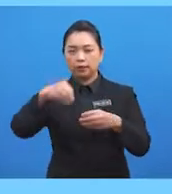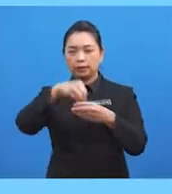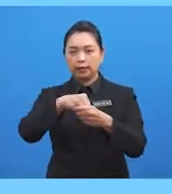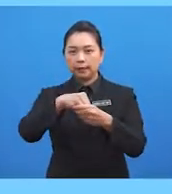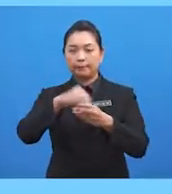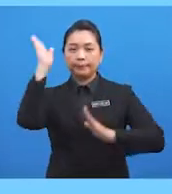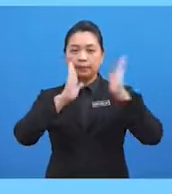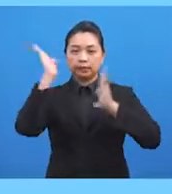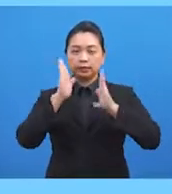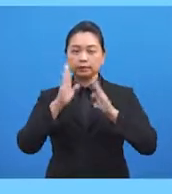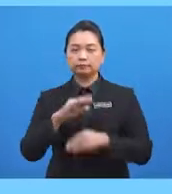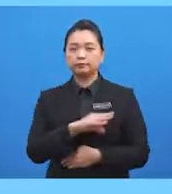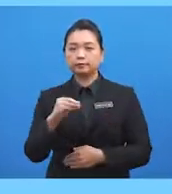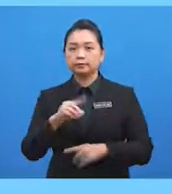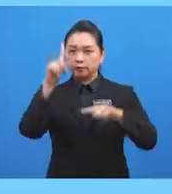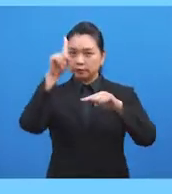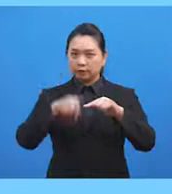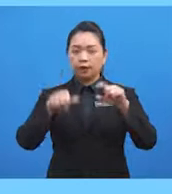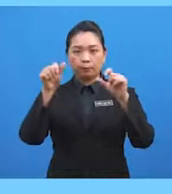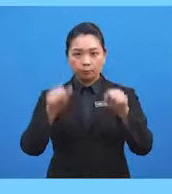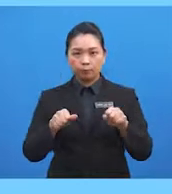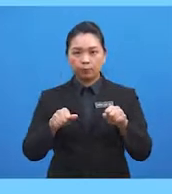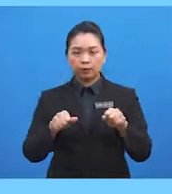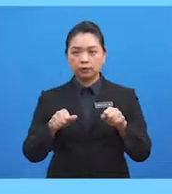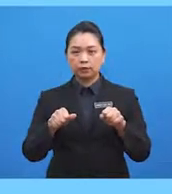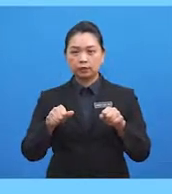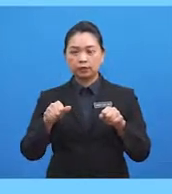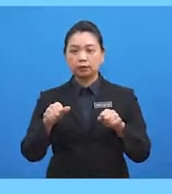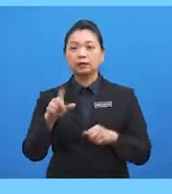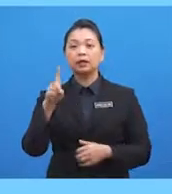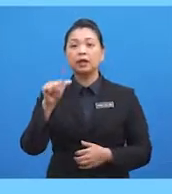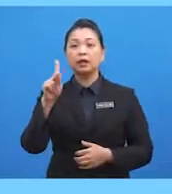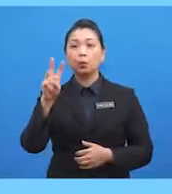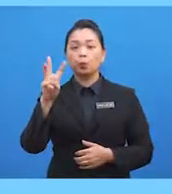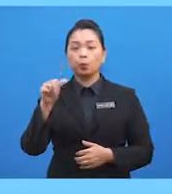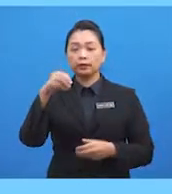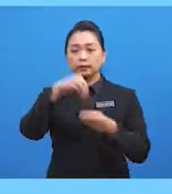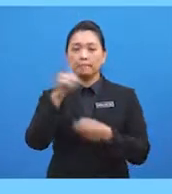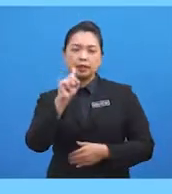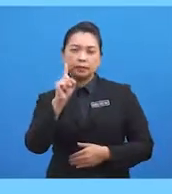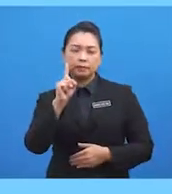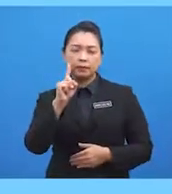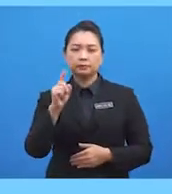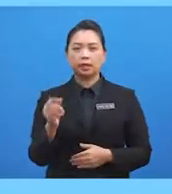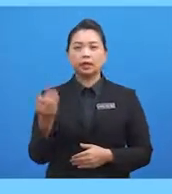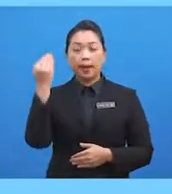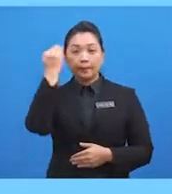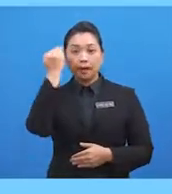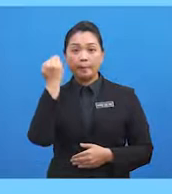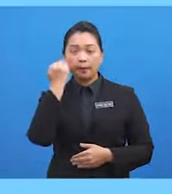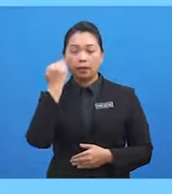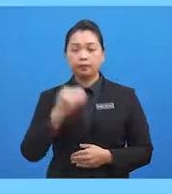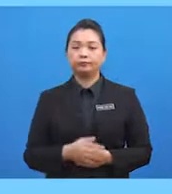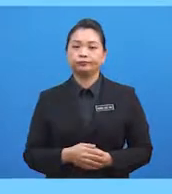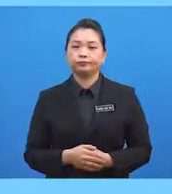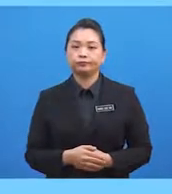Persekutuan Malaysia dan tidak boleh didakwa di mana-mana mahkamah kecuali di mahkamah khas diwujudkan